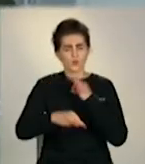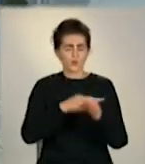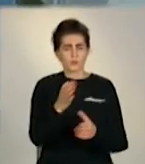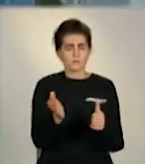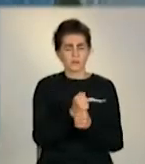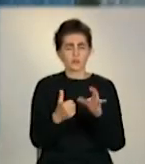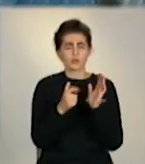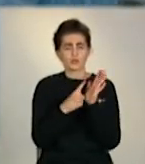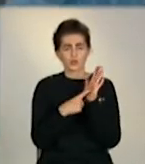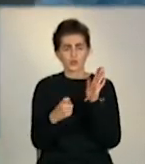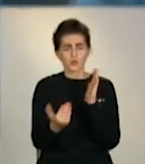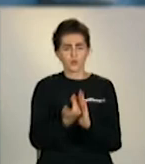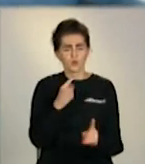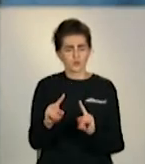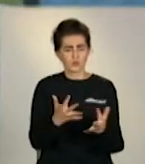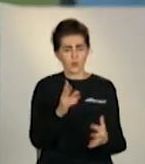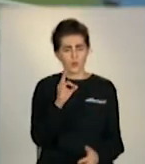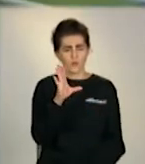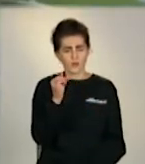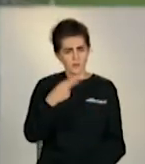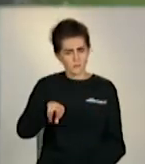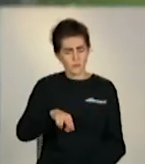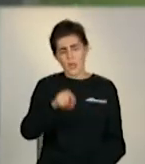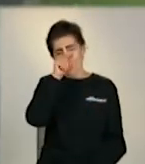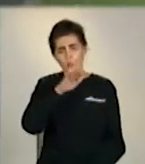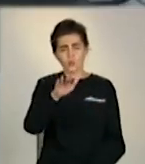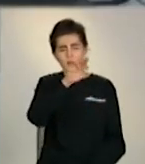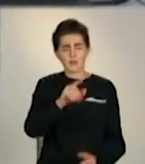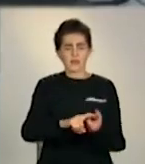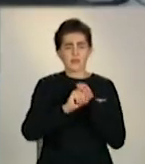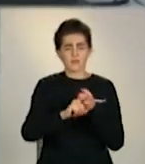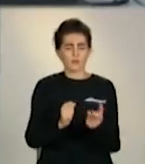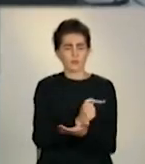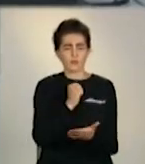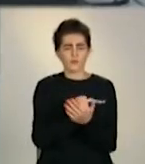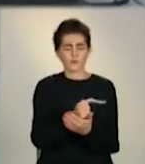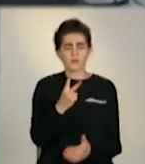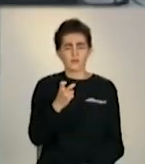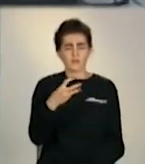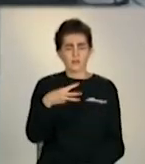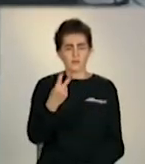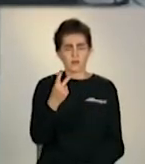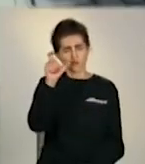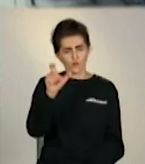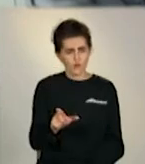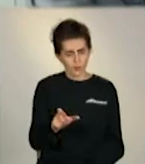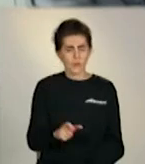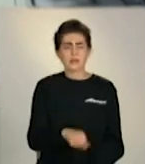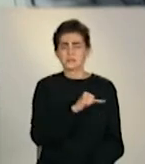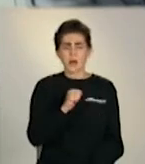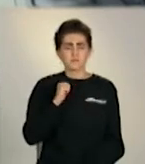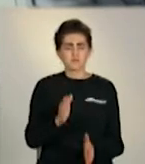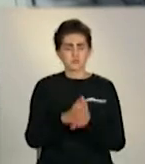600 нових випадків ковіду. На Луганщині інфекцію підтвердили у 232 жителів.